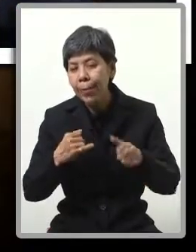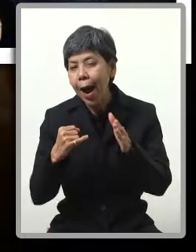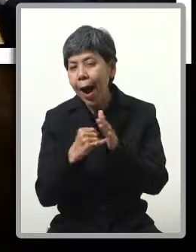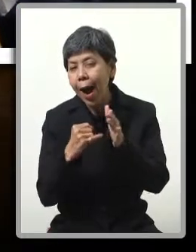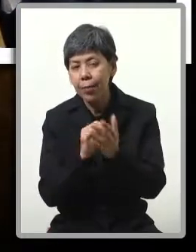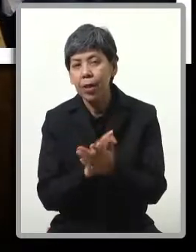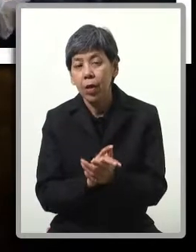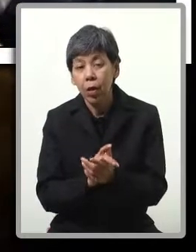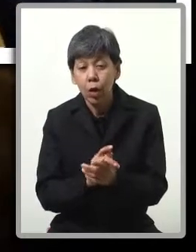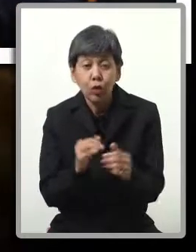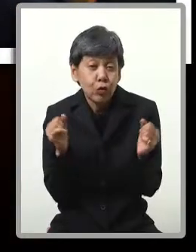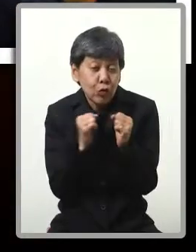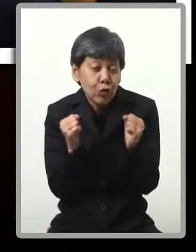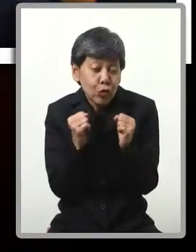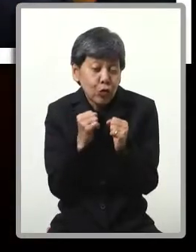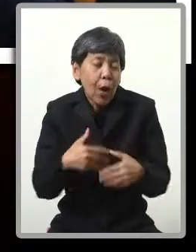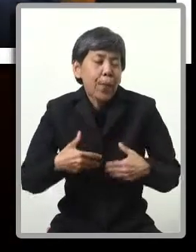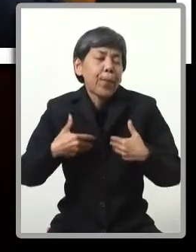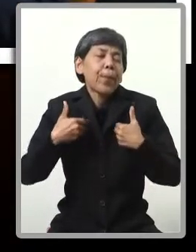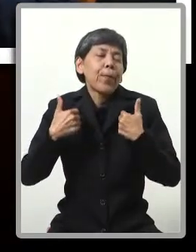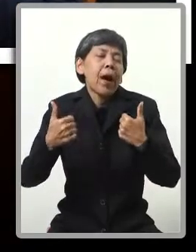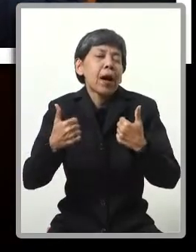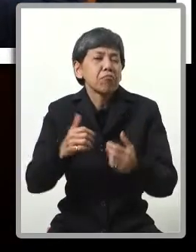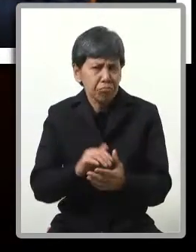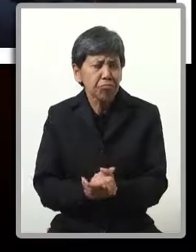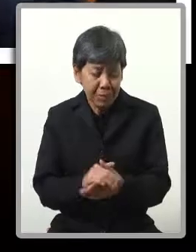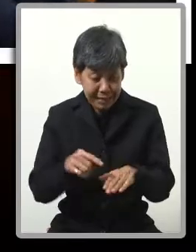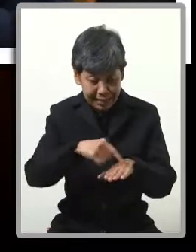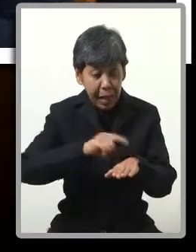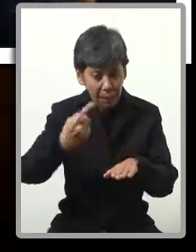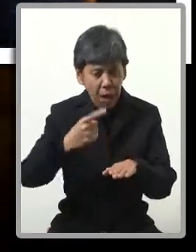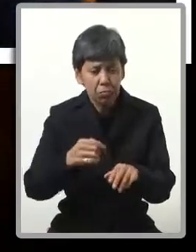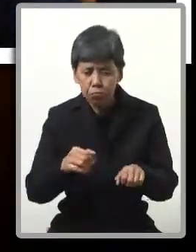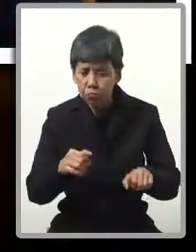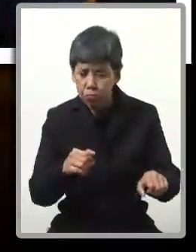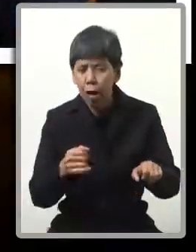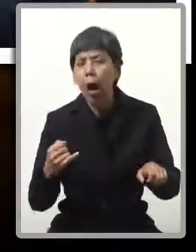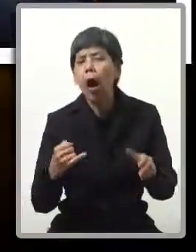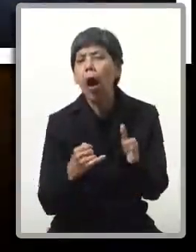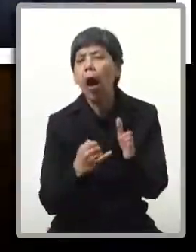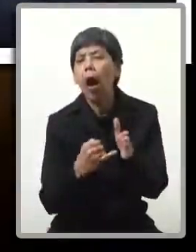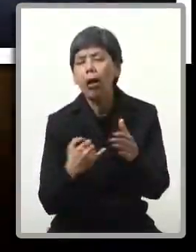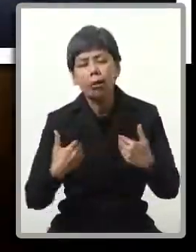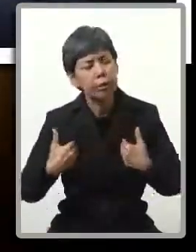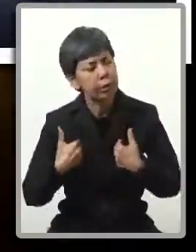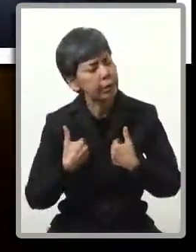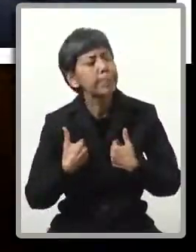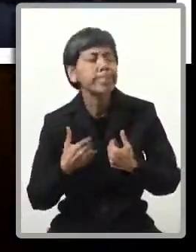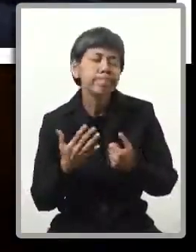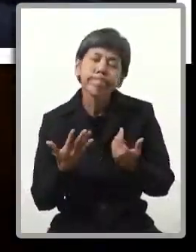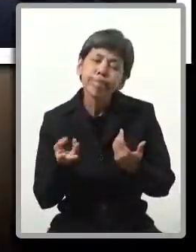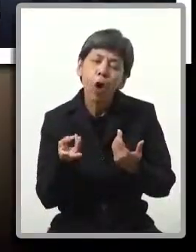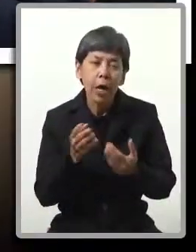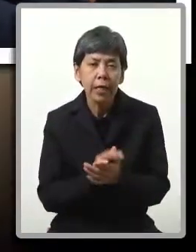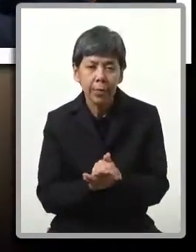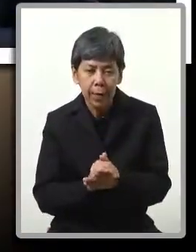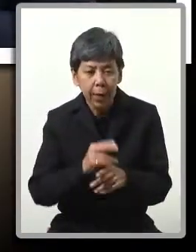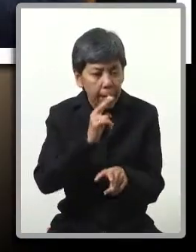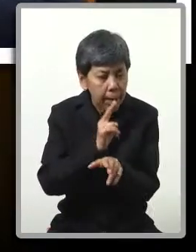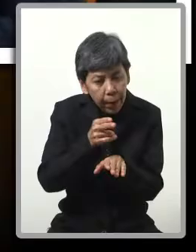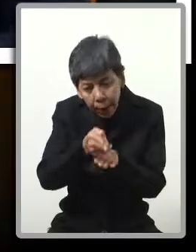ามันขับง่ายขึ้นถ้าอยู่ในรถแอร์ก็จะเย็นสบายแต่ยังน้อยรถใหม่ขับง่ายกว่าเหนื่อยน้อยกว่าแน่นอนนะครับอันนี้เ